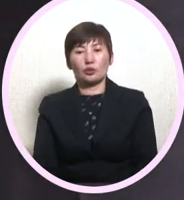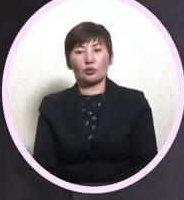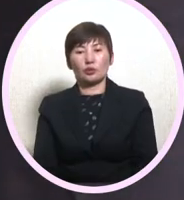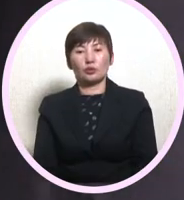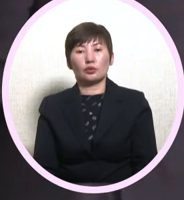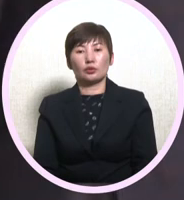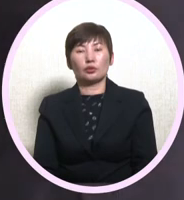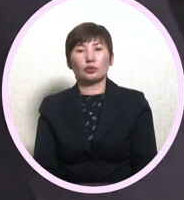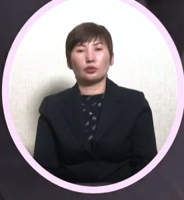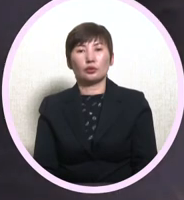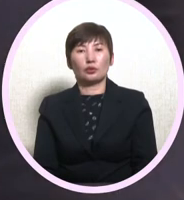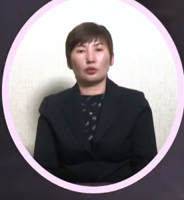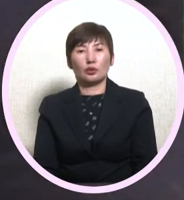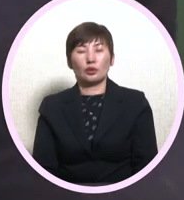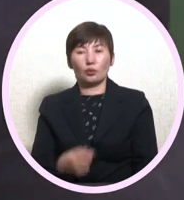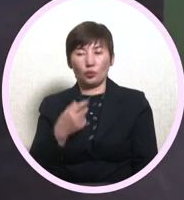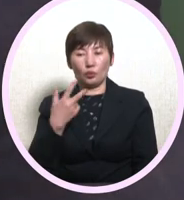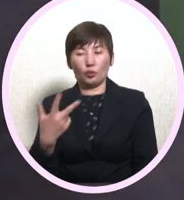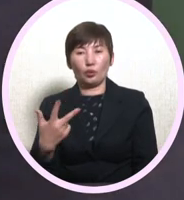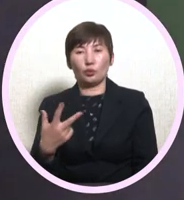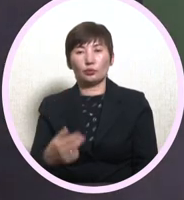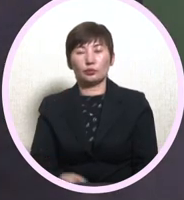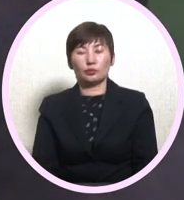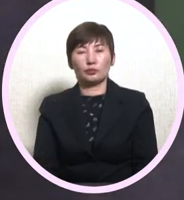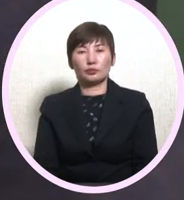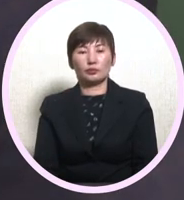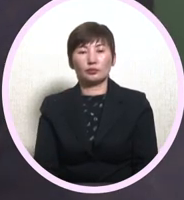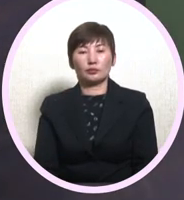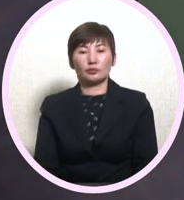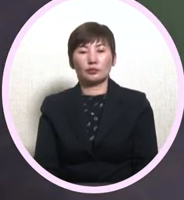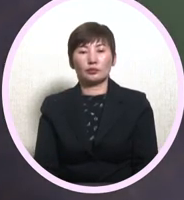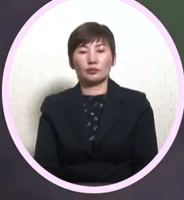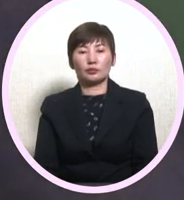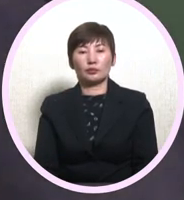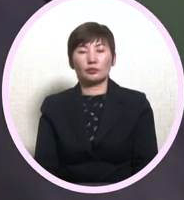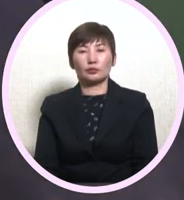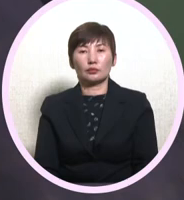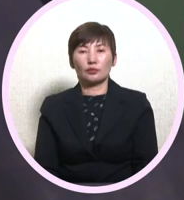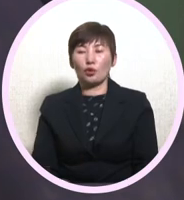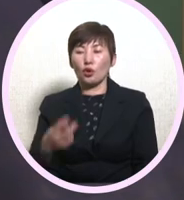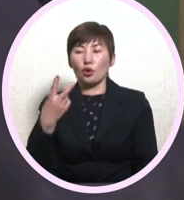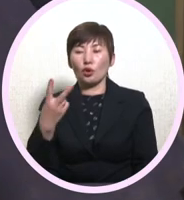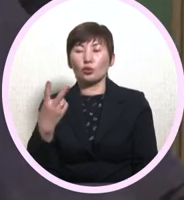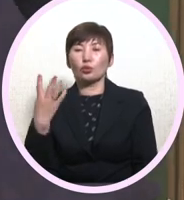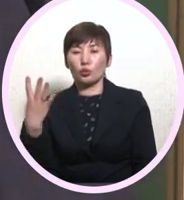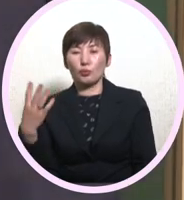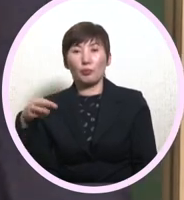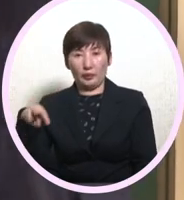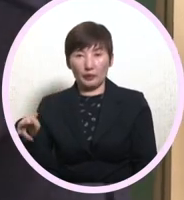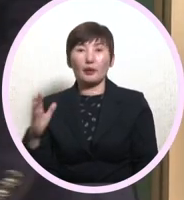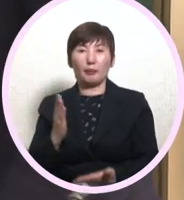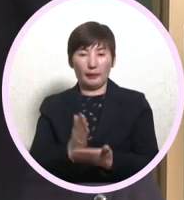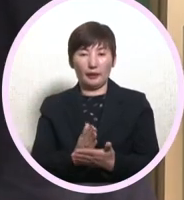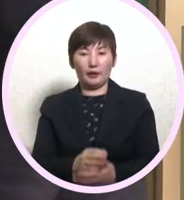секундээс 4 секунд. 4 секунд хасгаар 3 секунд байна. За урагтлаа. Энэ дээр манай тэр 24 метр очино. За